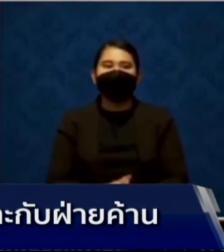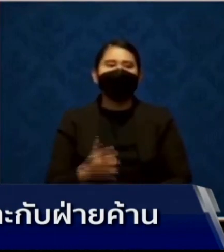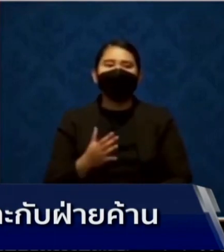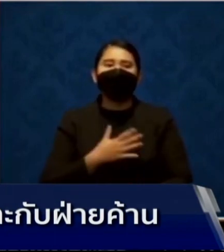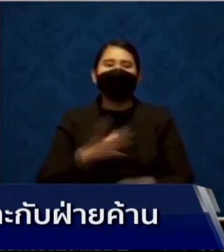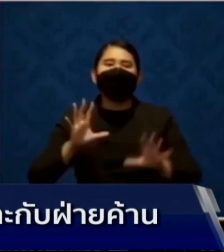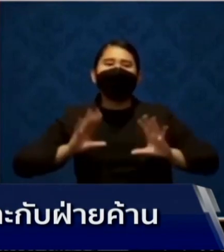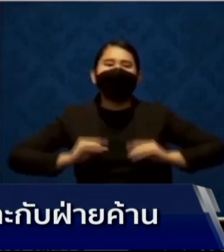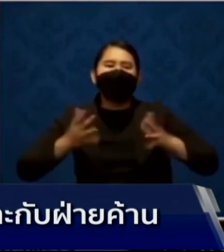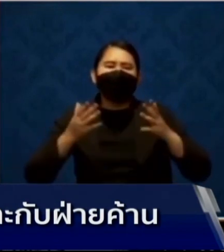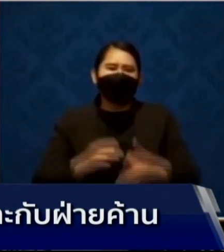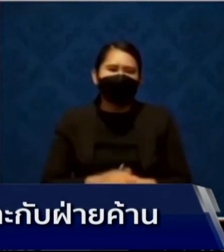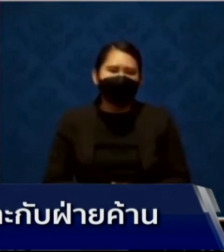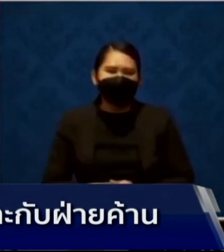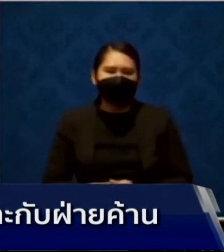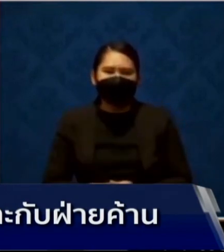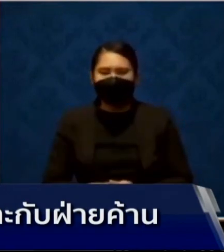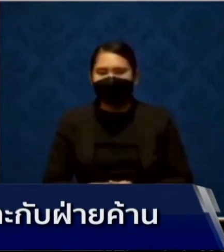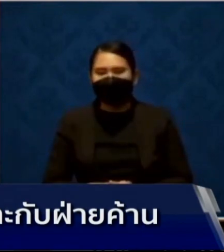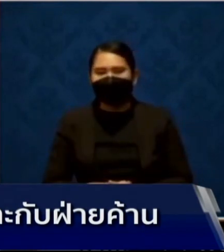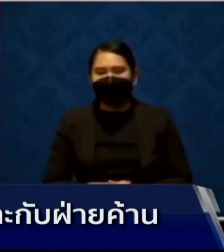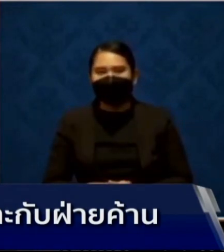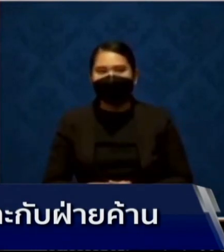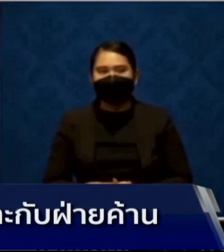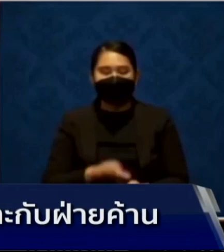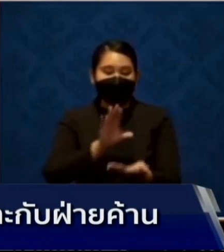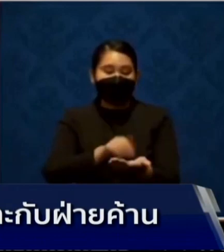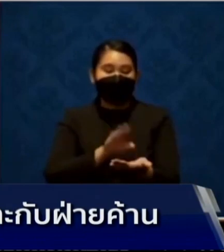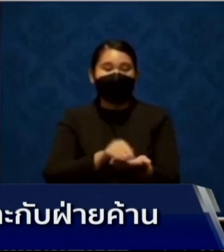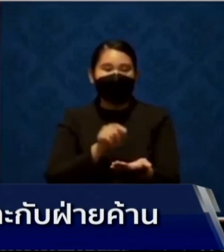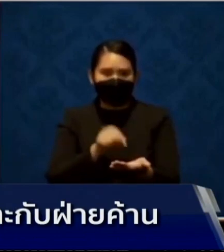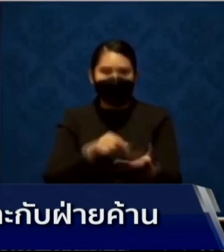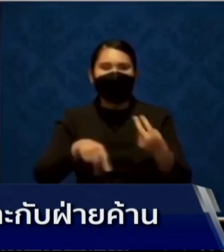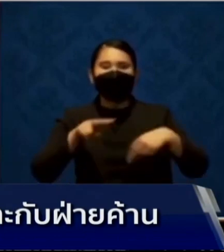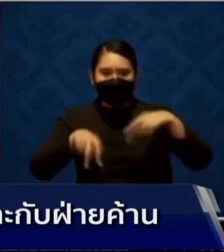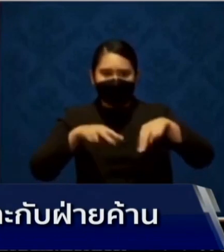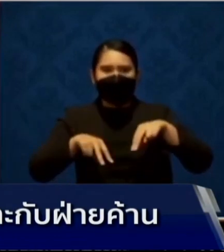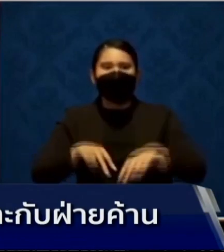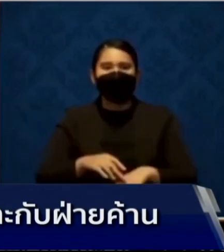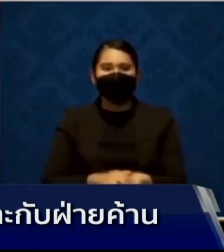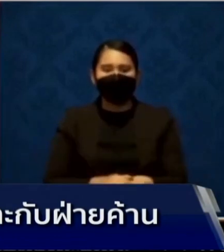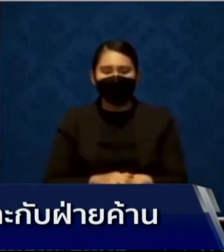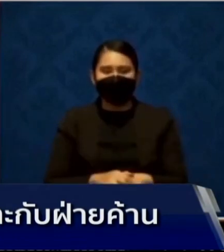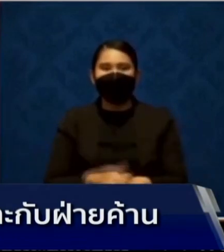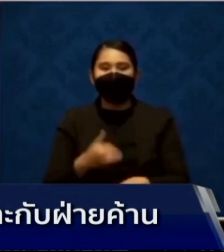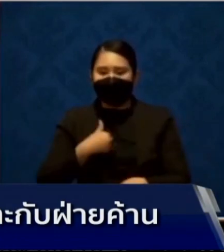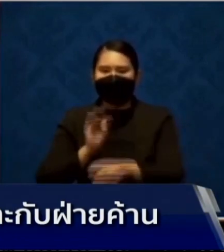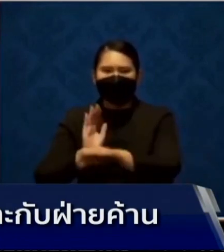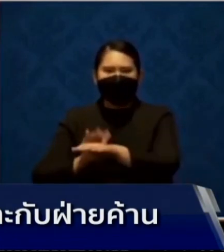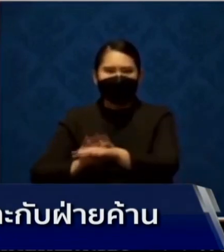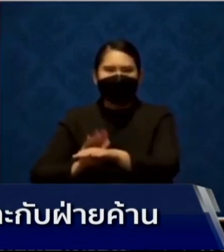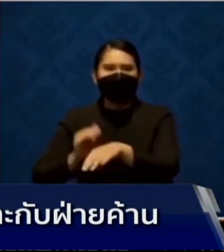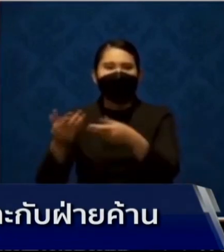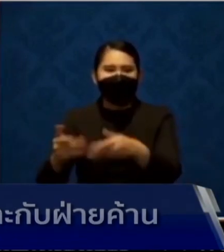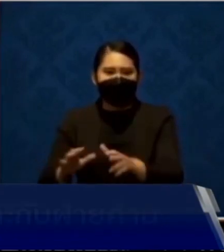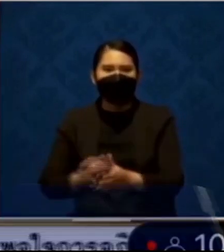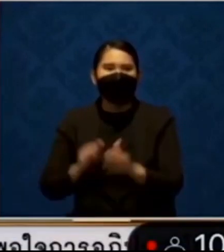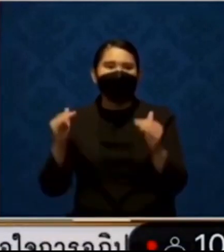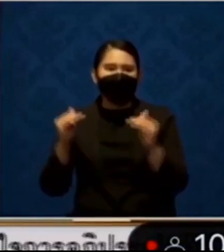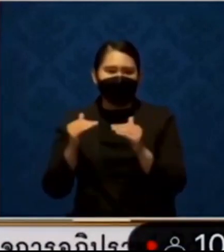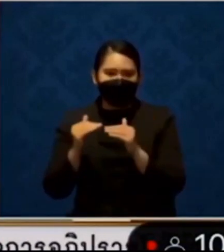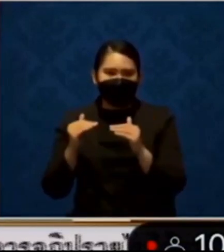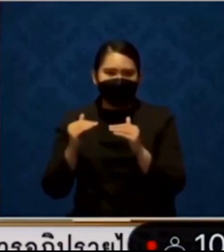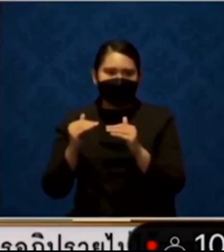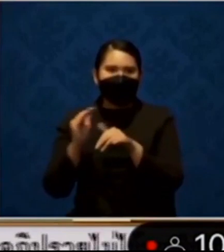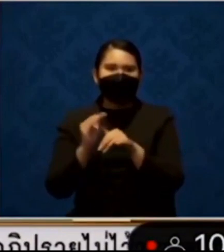ได้นะเพราะนั้นเป็นข้อมูลที่จะต้องตรวจสอบนะครับหลายครั้งที่ผมเตือนไปแล้วว่าอย่าละเมิดสิทธิส่วนบุคคลของผ